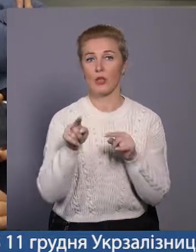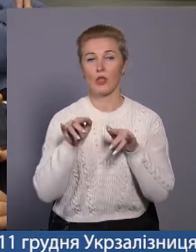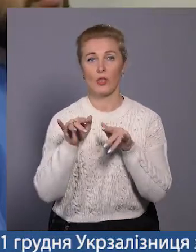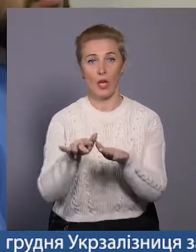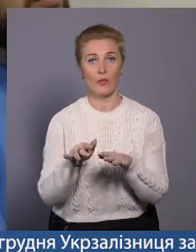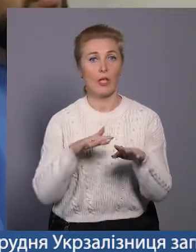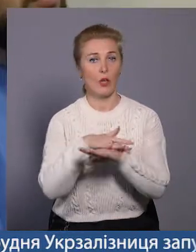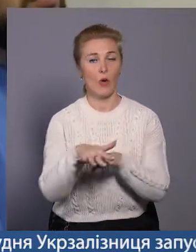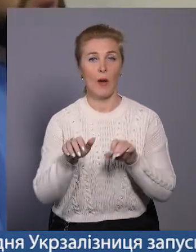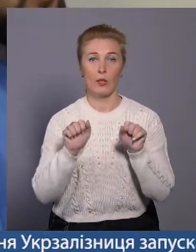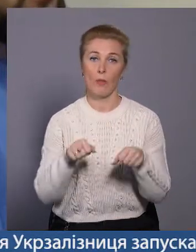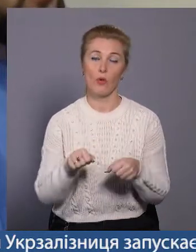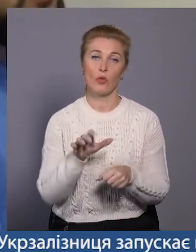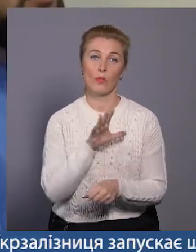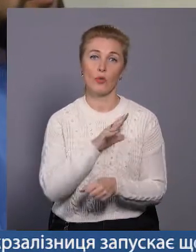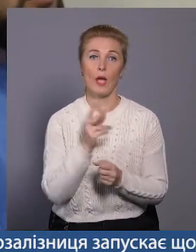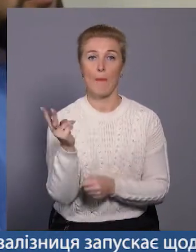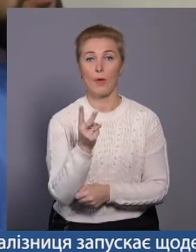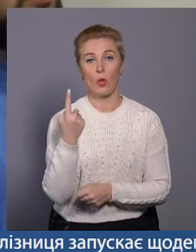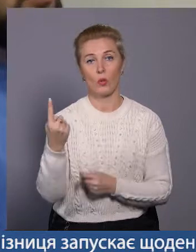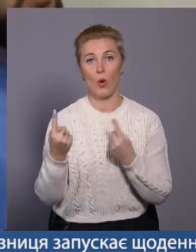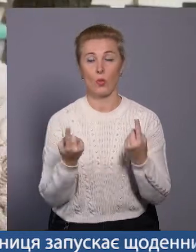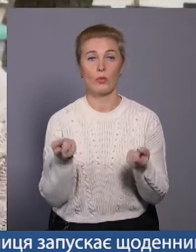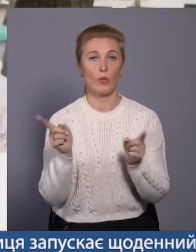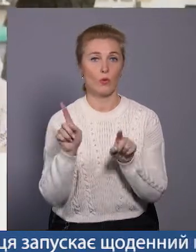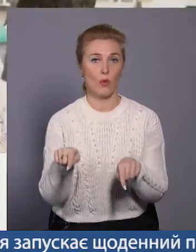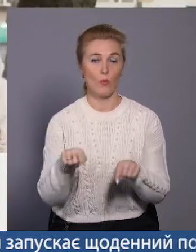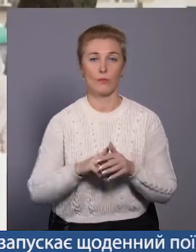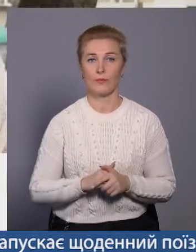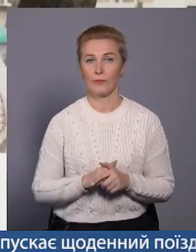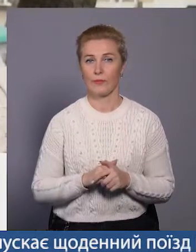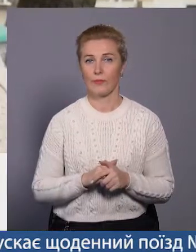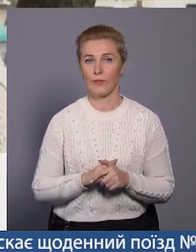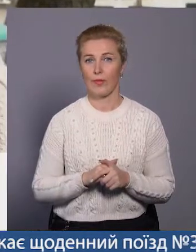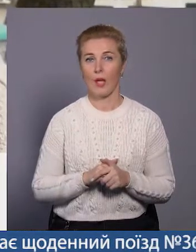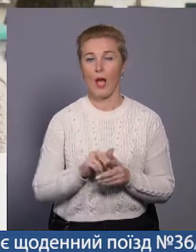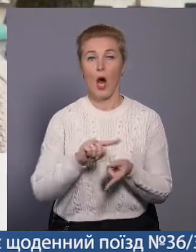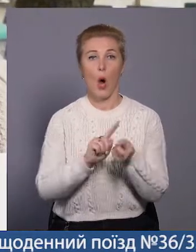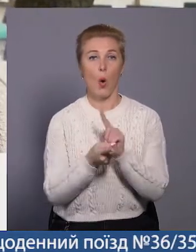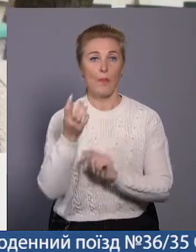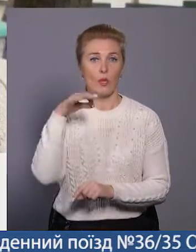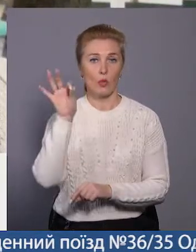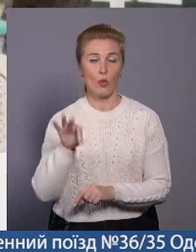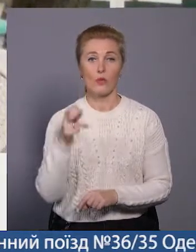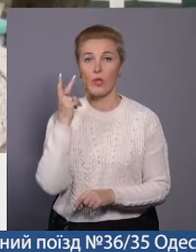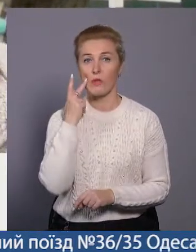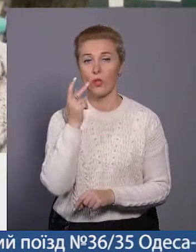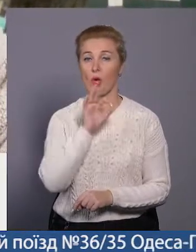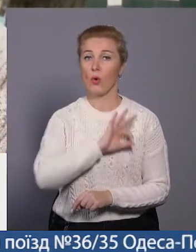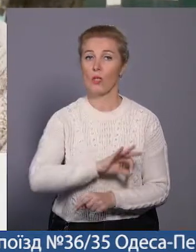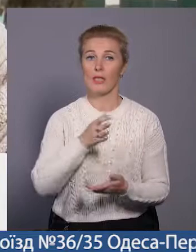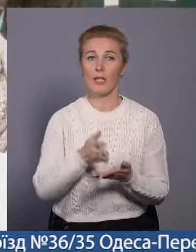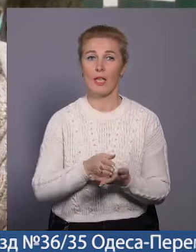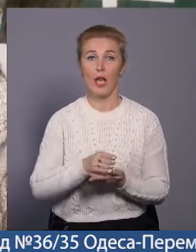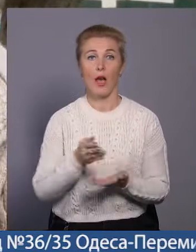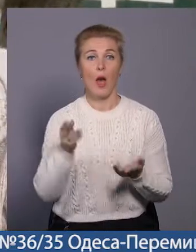І громади можуть стати партнерами одна одній у цьому. Обмін досвідом, він завжди корисний, є чому повчитися